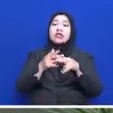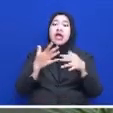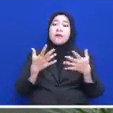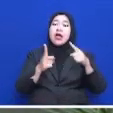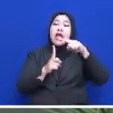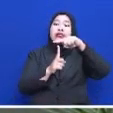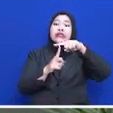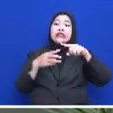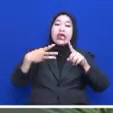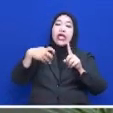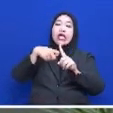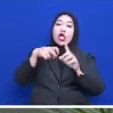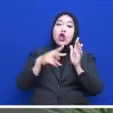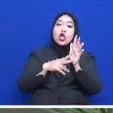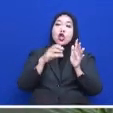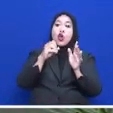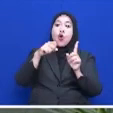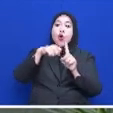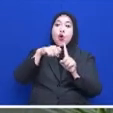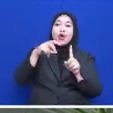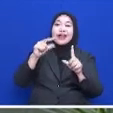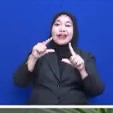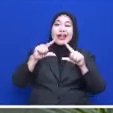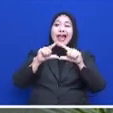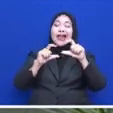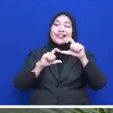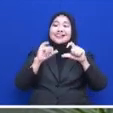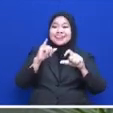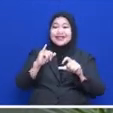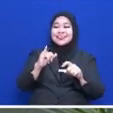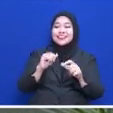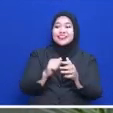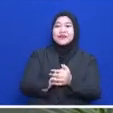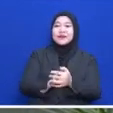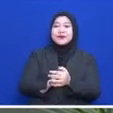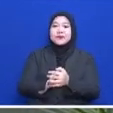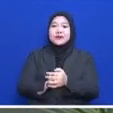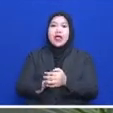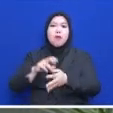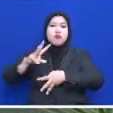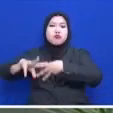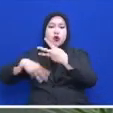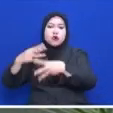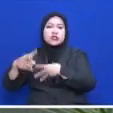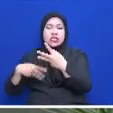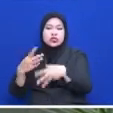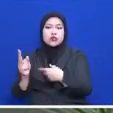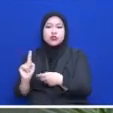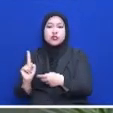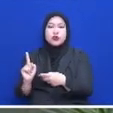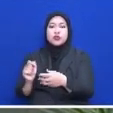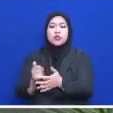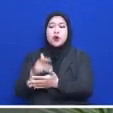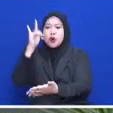yang akan memimpin proses baru kemudian keputusan politik baru kemudian pasar mengikuti